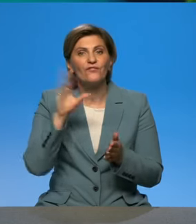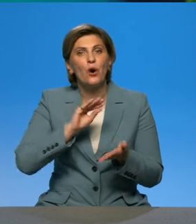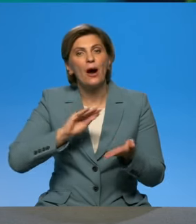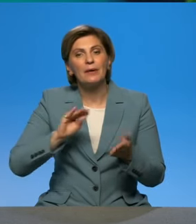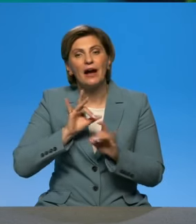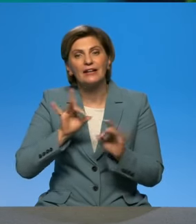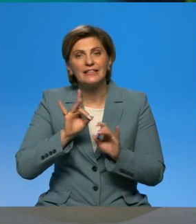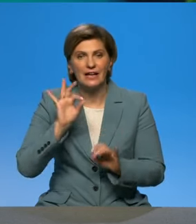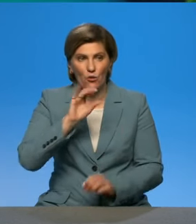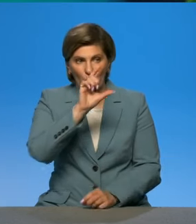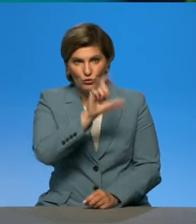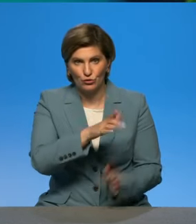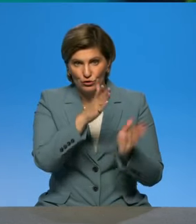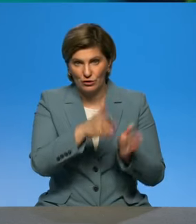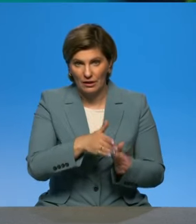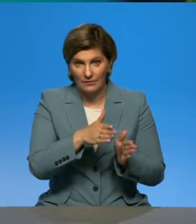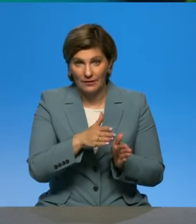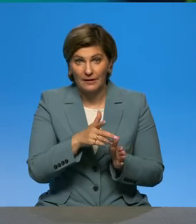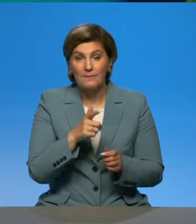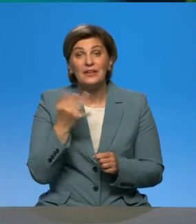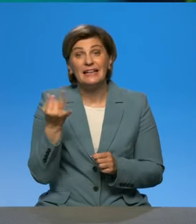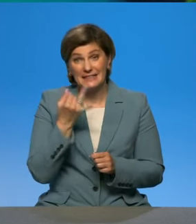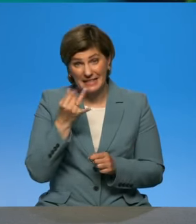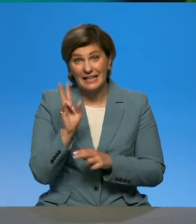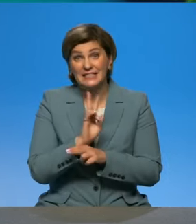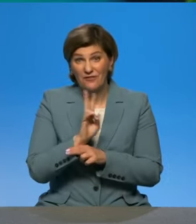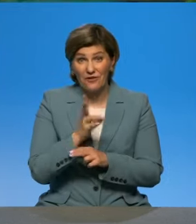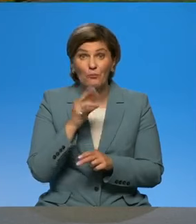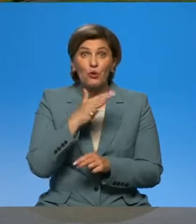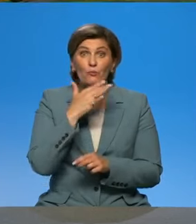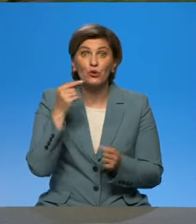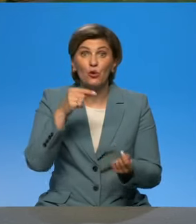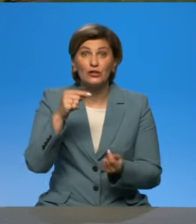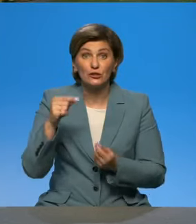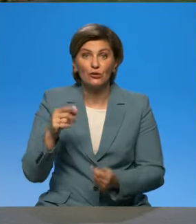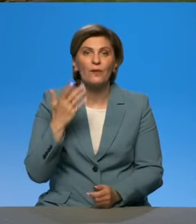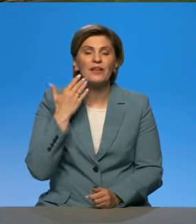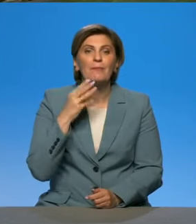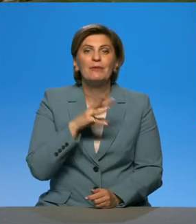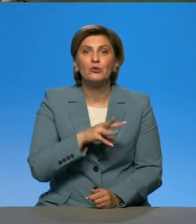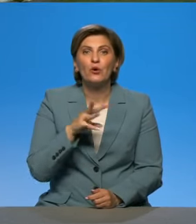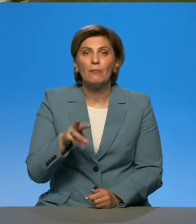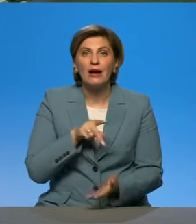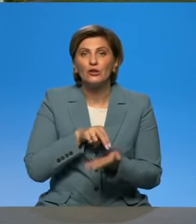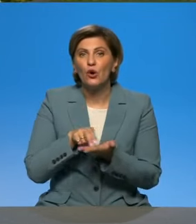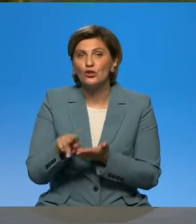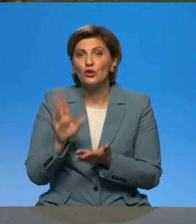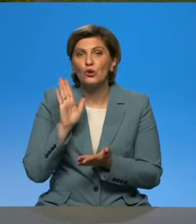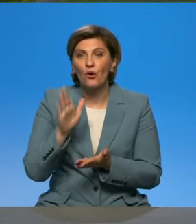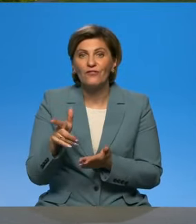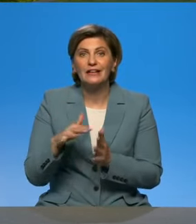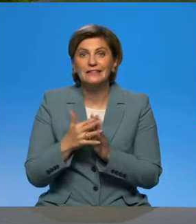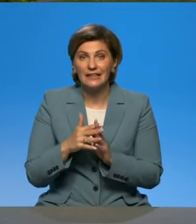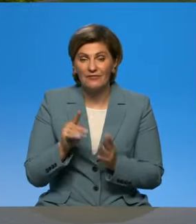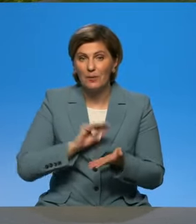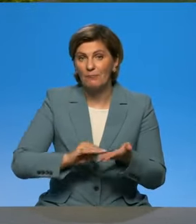Интереснейшая картина, но очень много схожего. Но интересность еще и то, что когда Мику Хамаклай шел в деревню, например, он описывал в дневниках следующее, что я